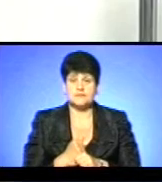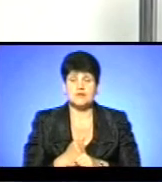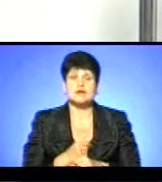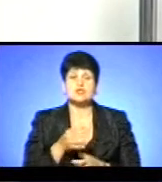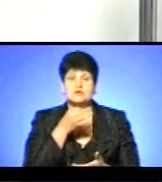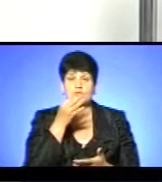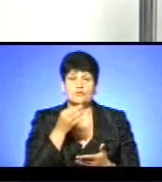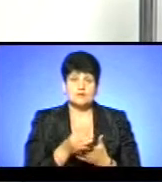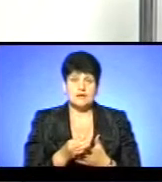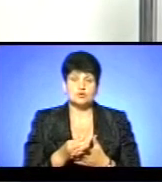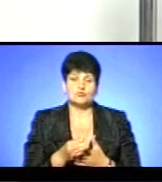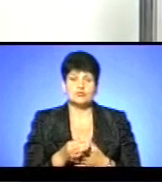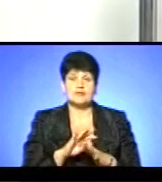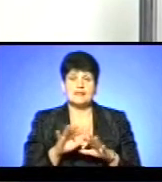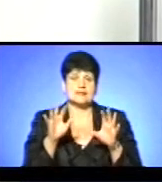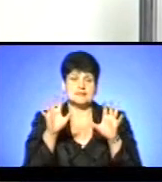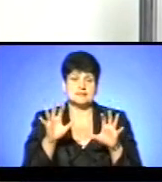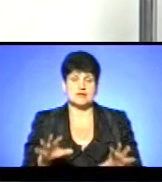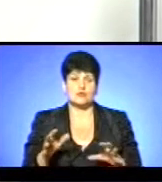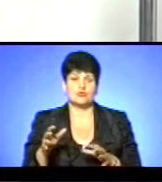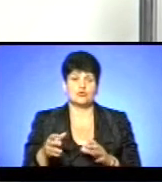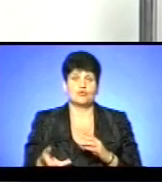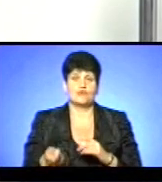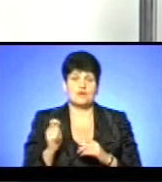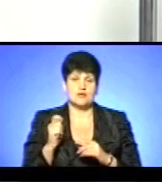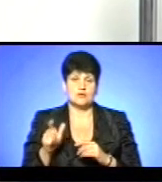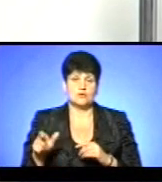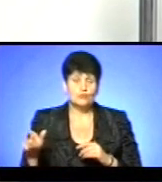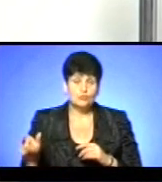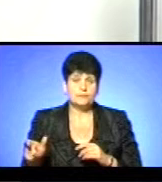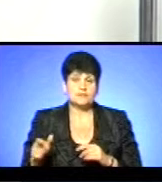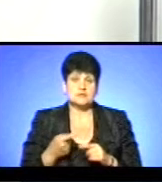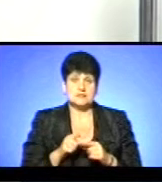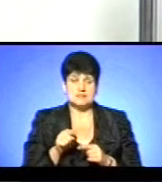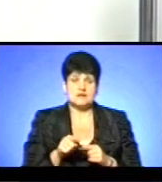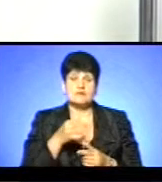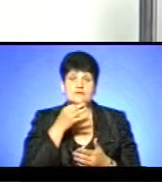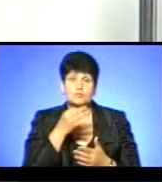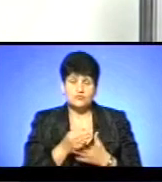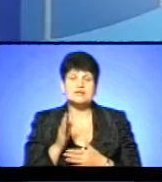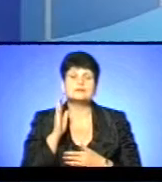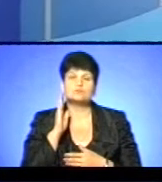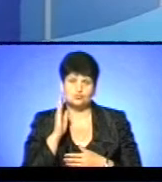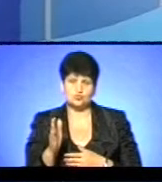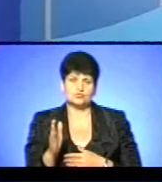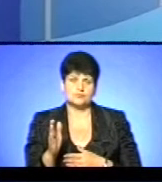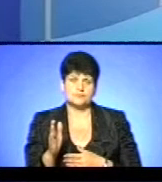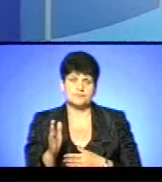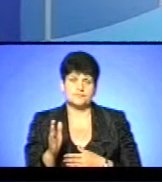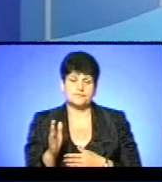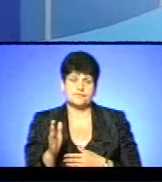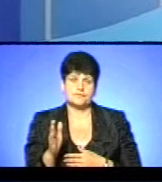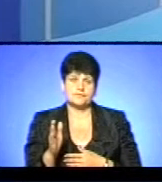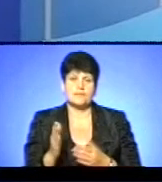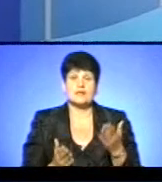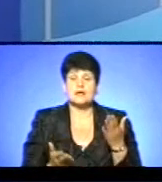браконьєри за останній випадок, який трапився, на вашу думку? На нашу думку, вони відповідати однозначно будуть.